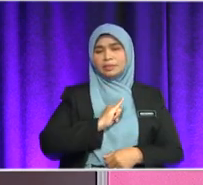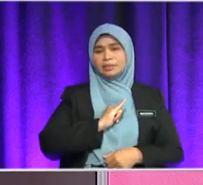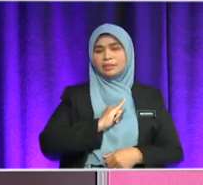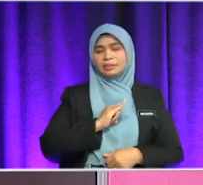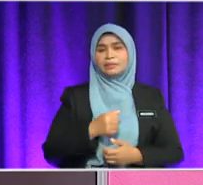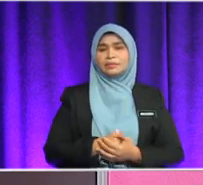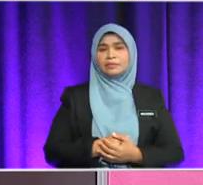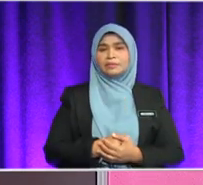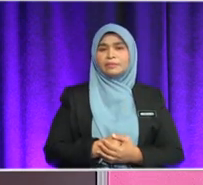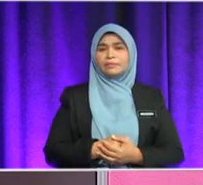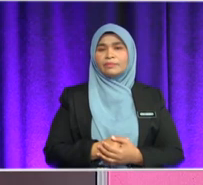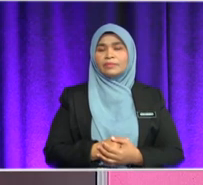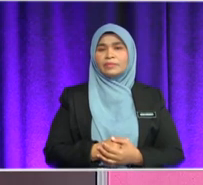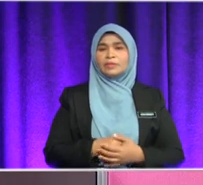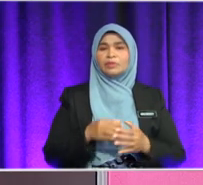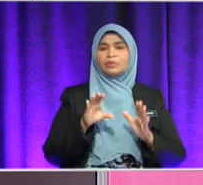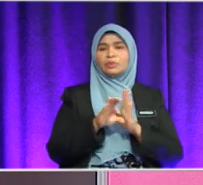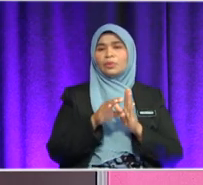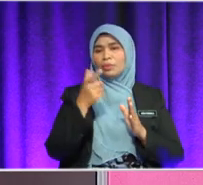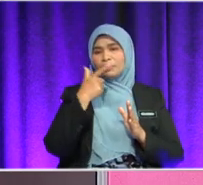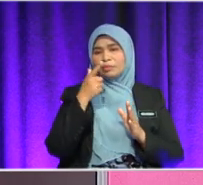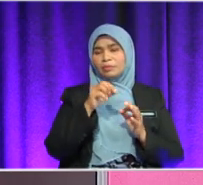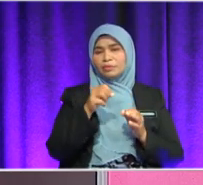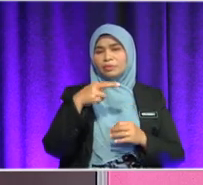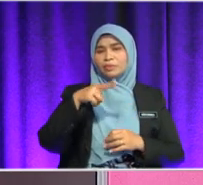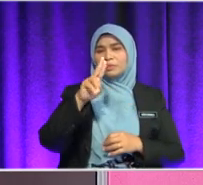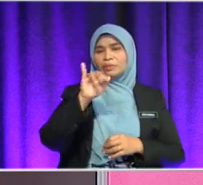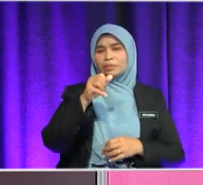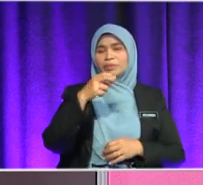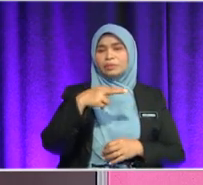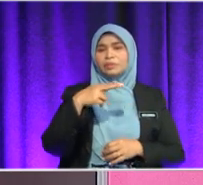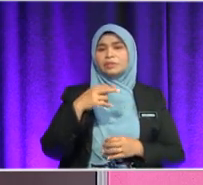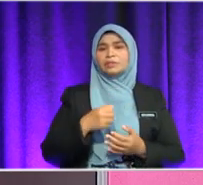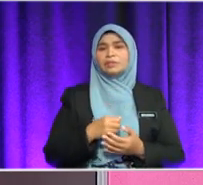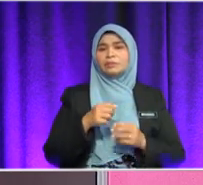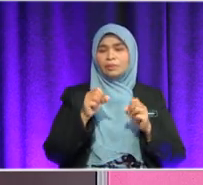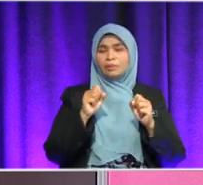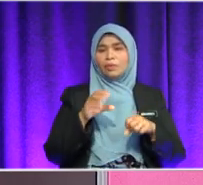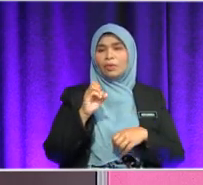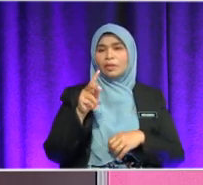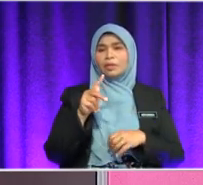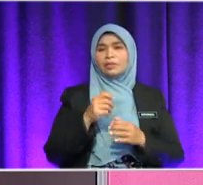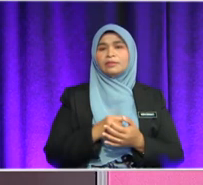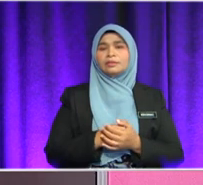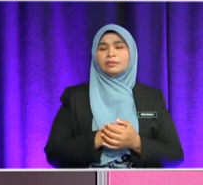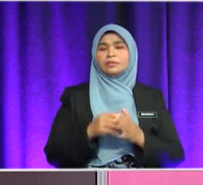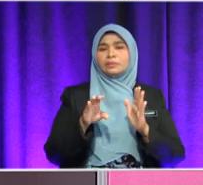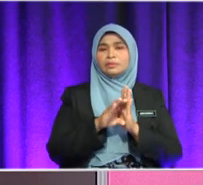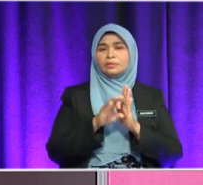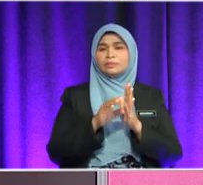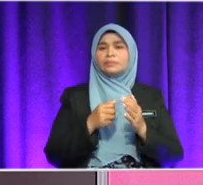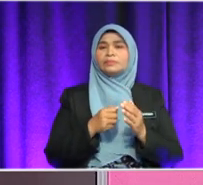tak masuk hujan saya Bolehkah boleh Terus dijawab setiap muslim perlu meningkatkan ilmu pengetahuan terus kepada isi